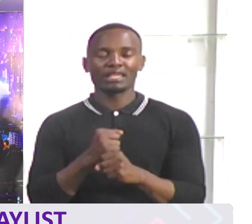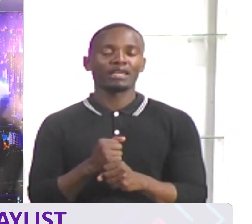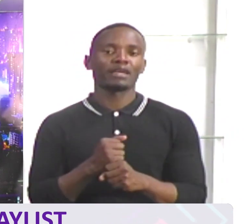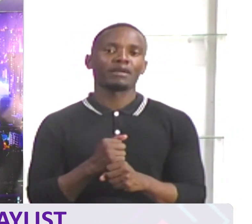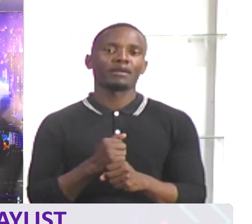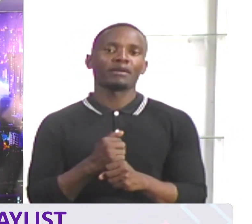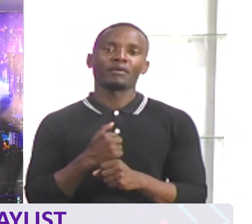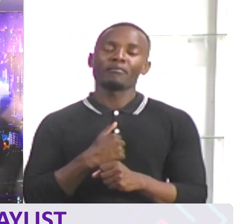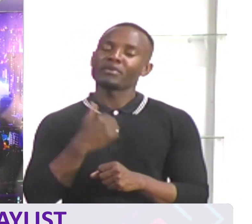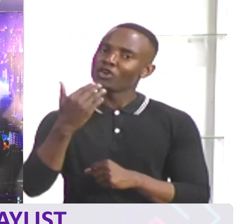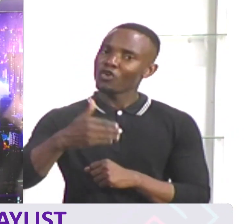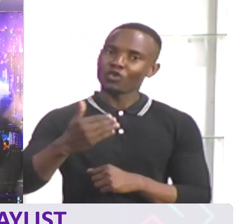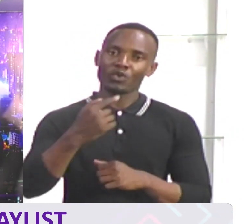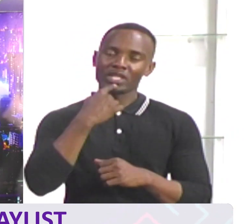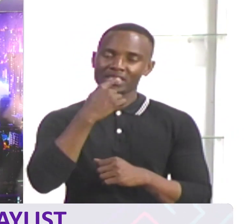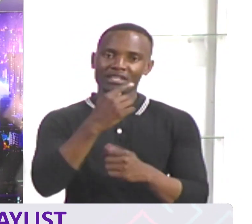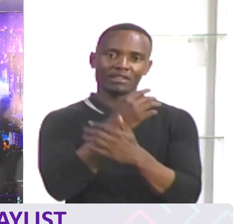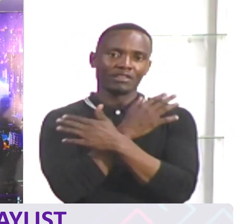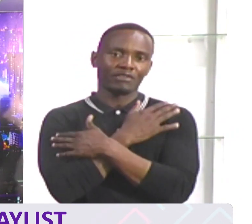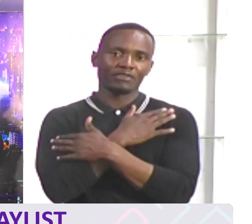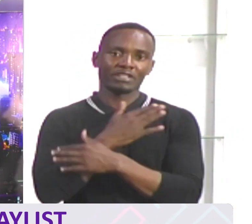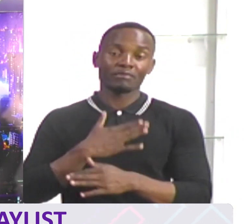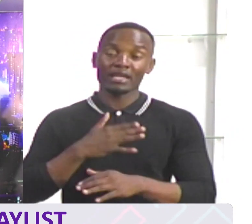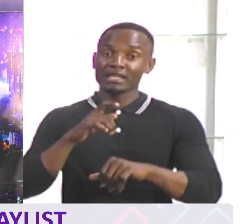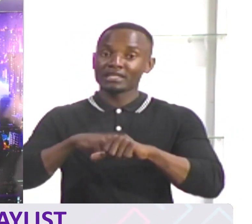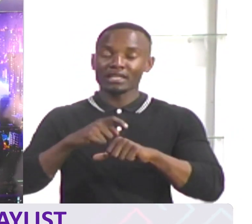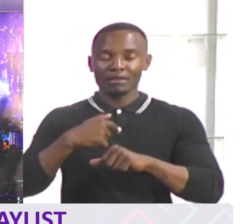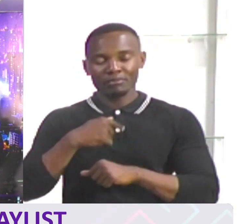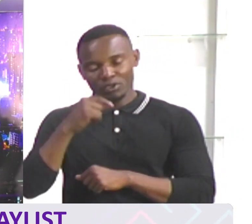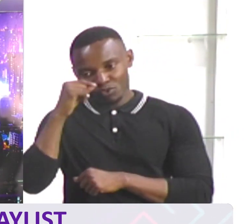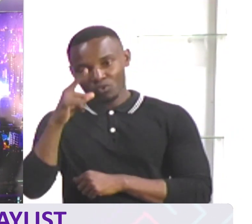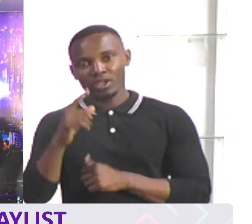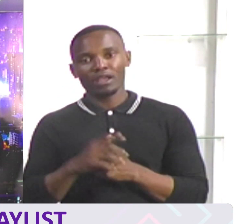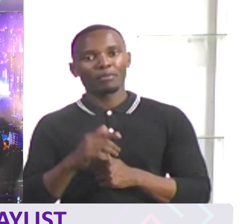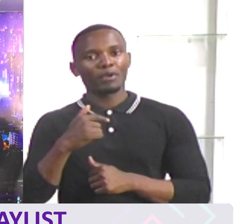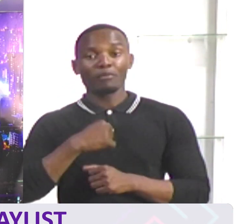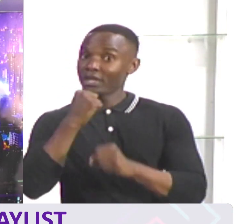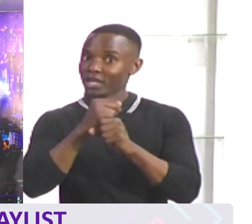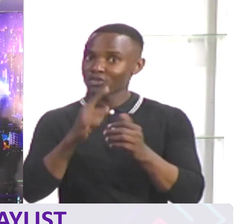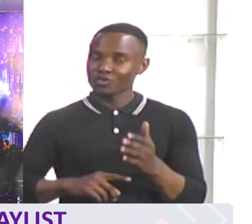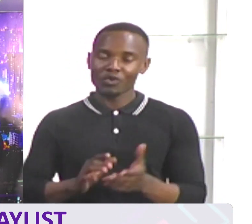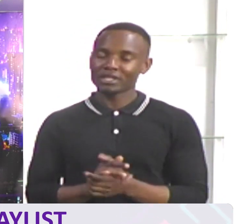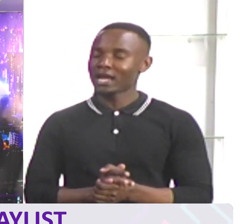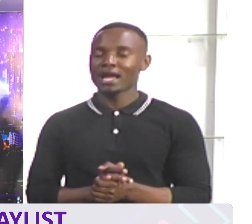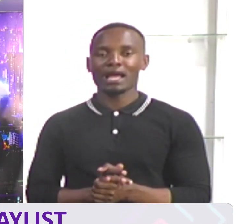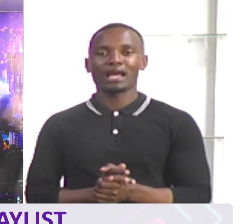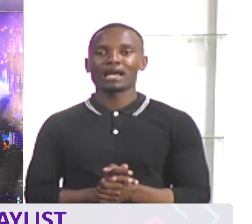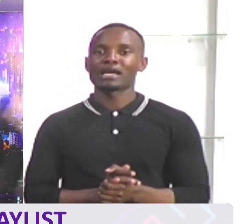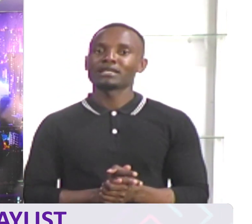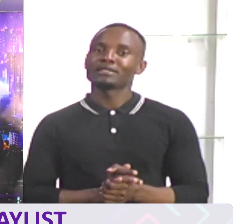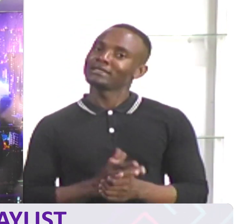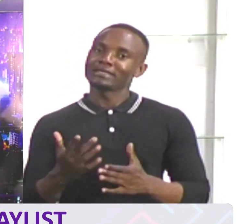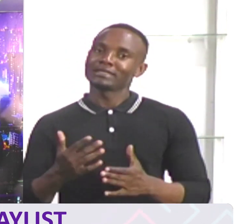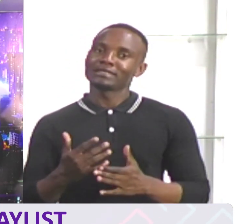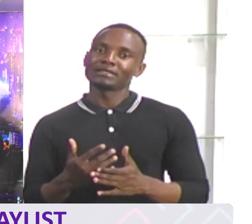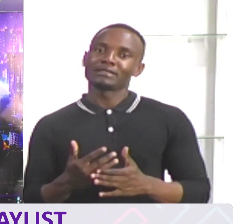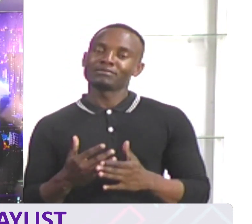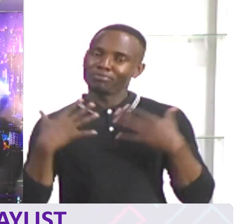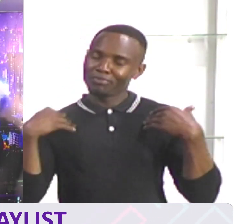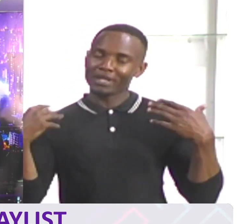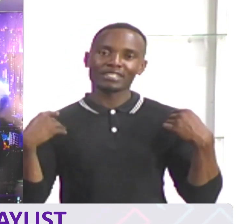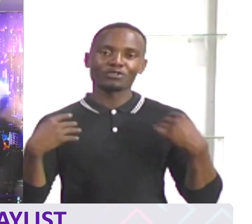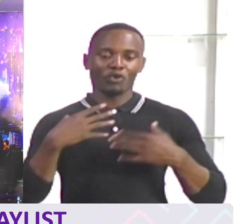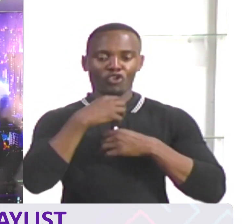ombe my bread mimi kama kila mkoa kila siku asubuhi nikiamka mimi ujikotea mtu wangu. Au unajibongesha pale kwa Amira. Msemani aje. Billy